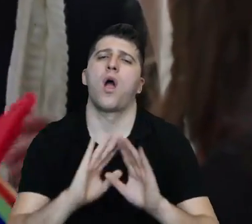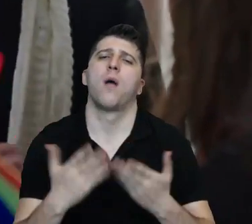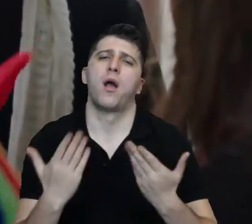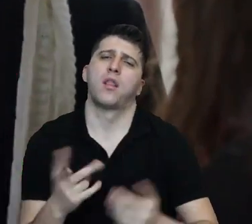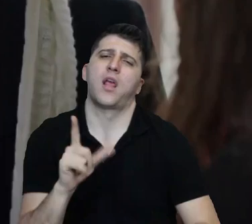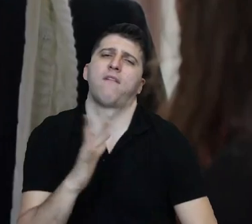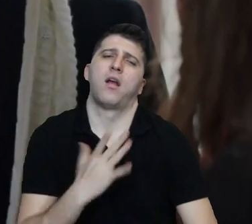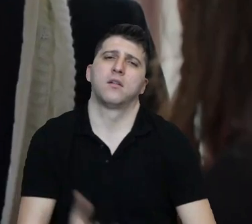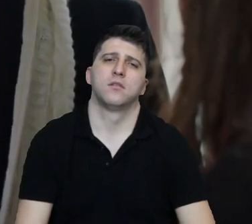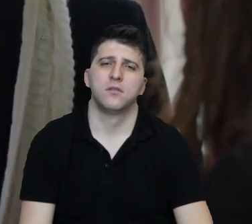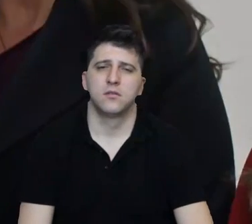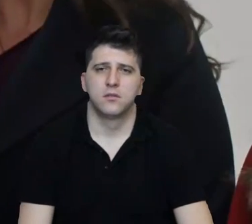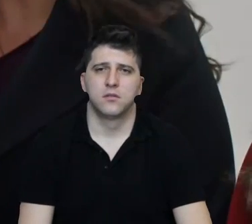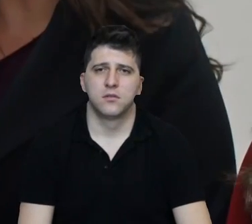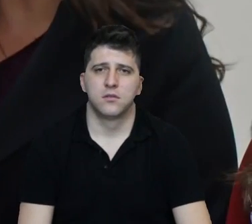ne gerek var?